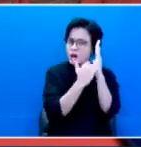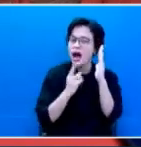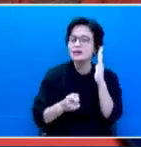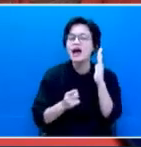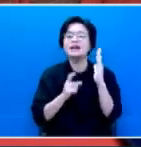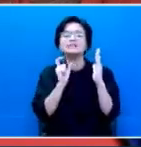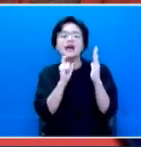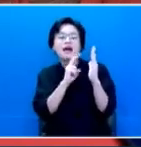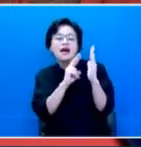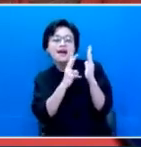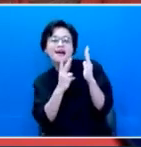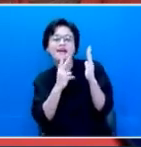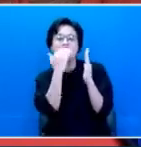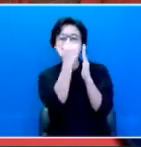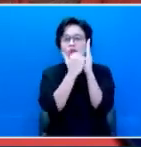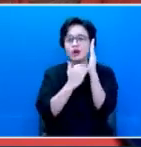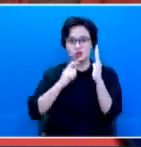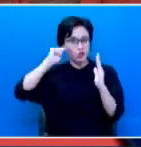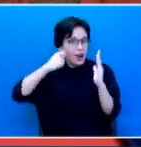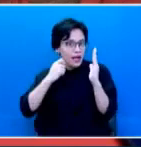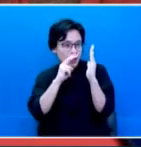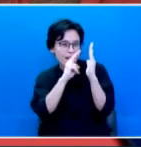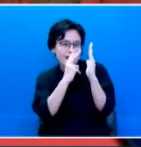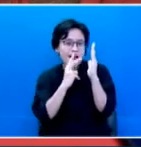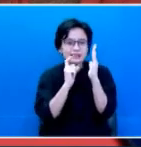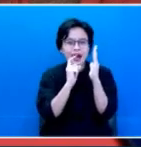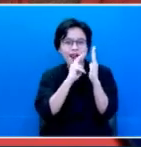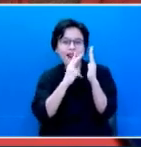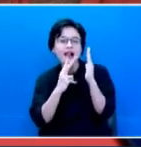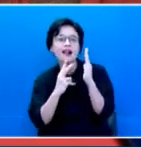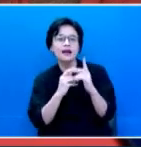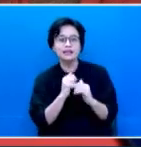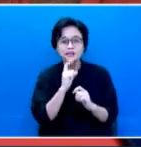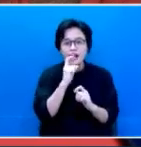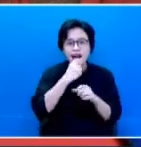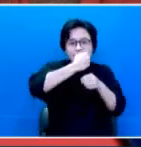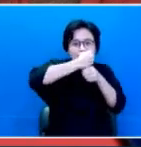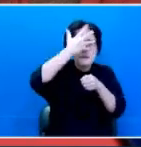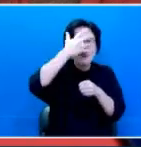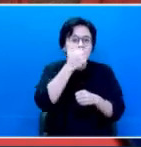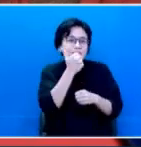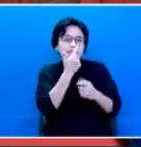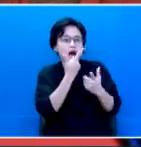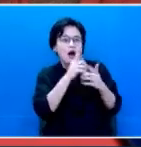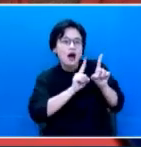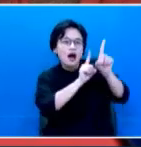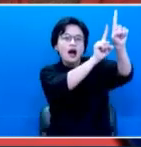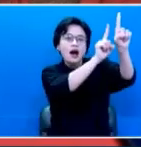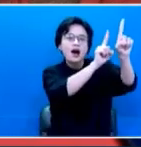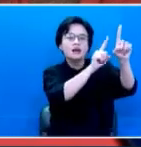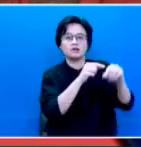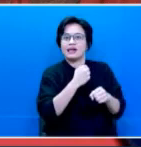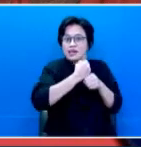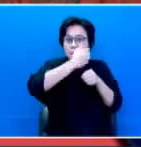harus mengubah peraturan untuk untuk melayani kepentingan Gibran masuk menjadi cow Prabowo itu dan itu tidak mungkin usaha